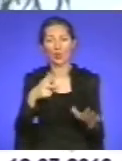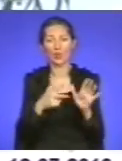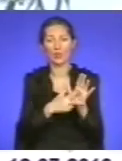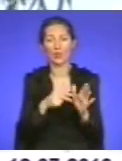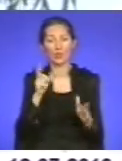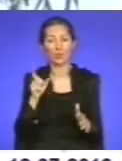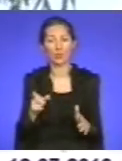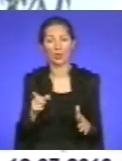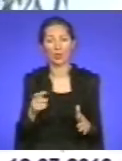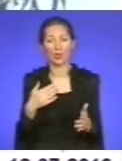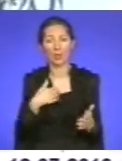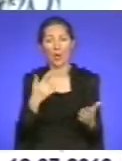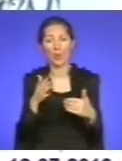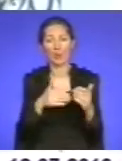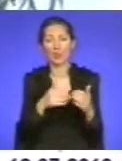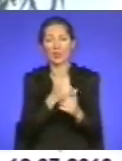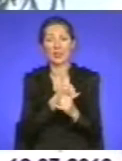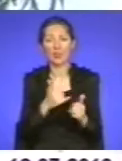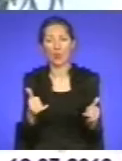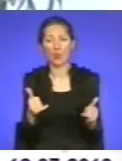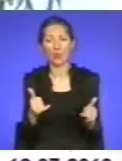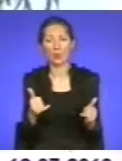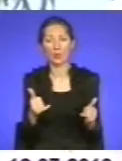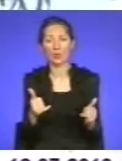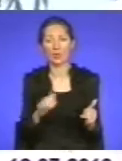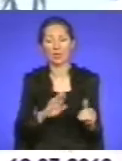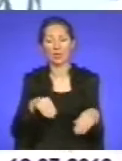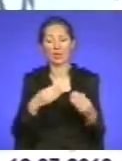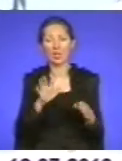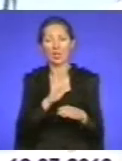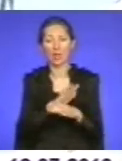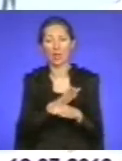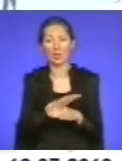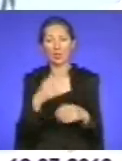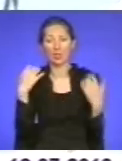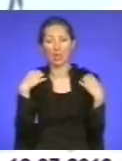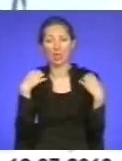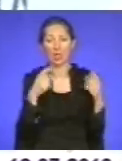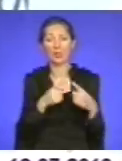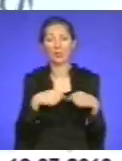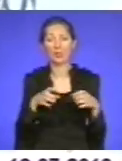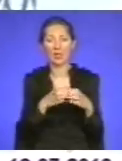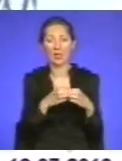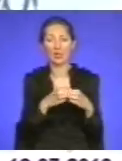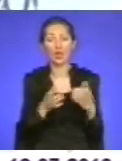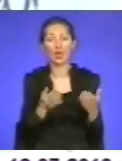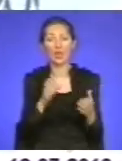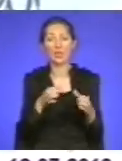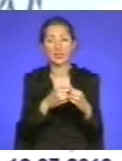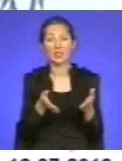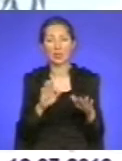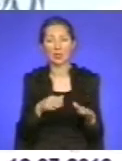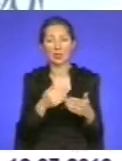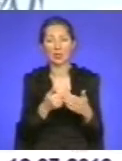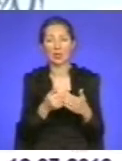чоловік, що я практично не можу ні надати наказу начальникам станції, тому що якщо на станції залишилося, допустимо,